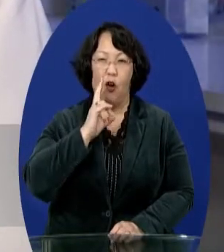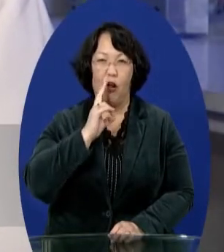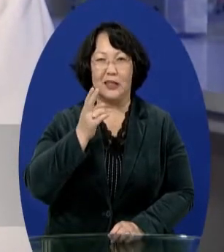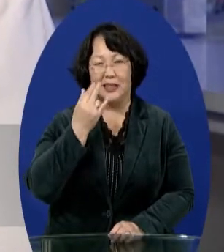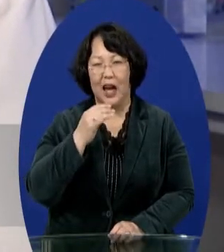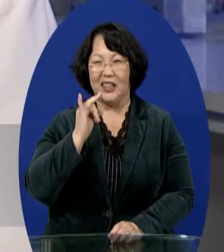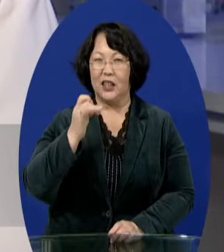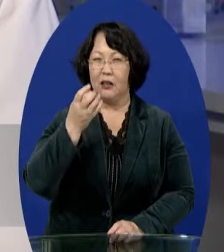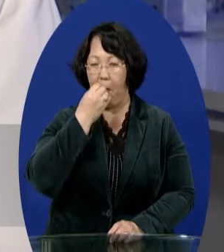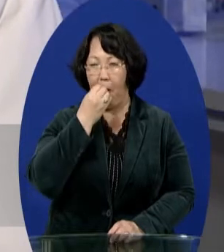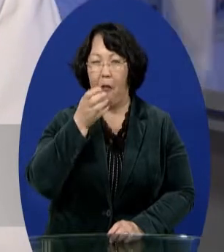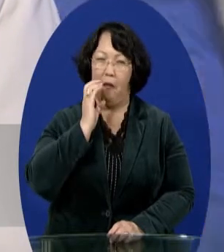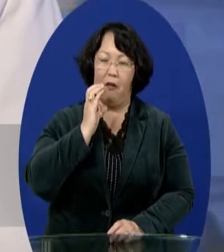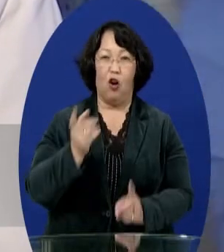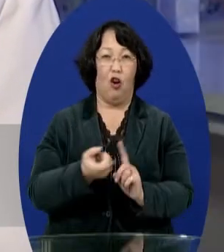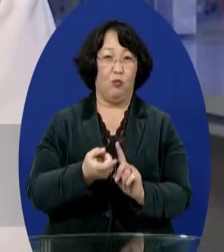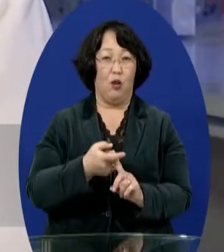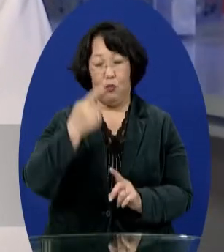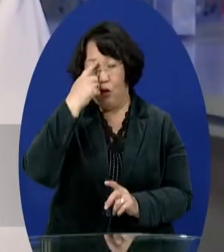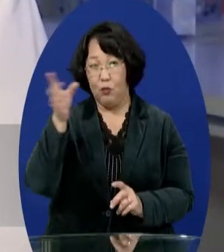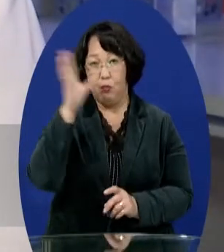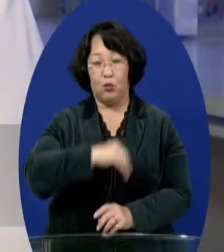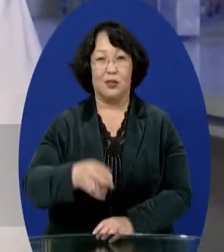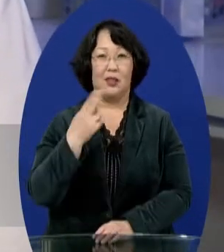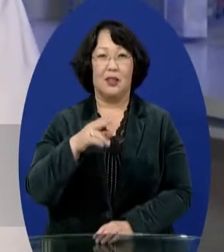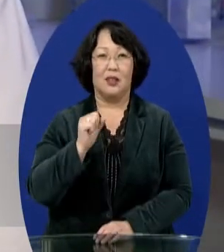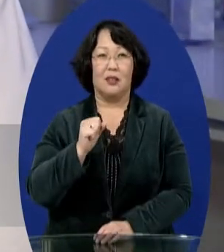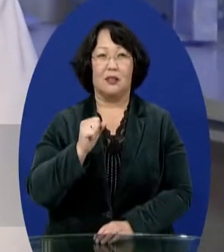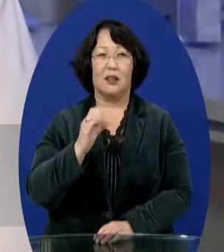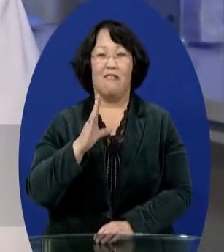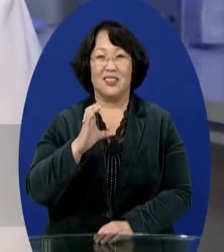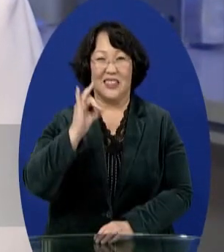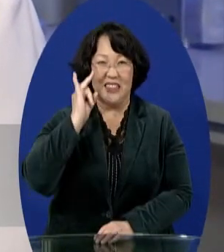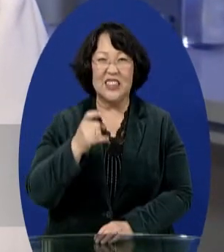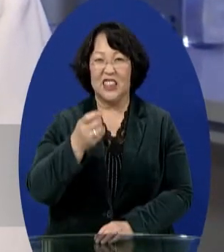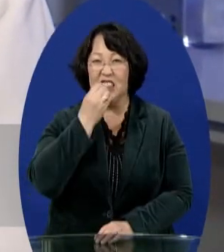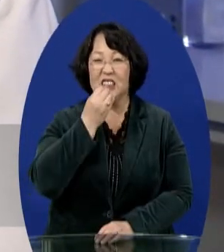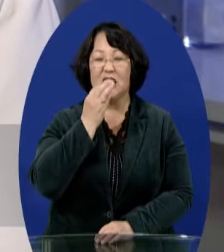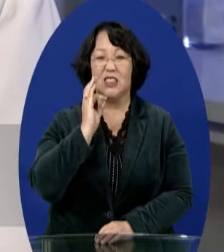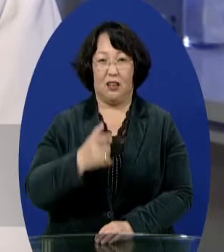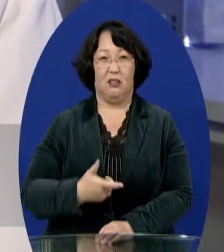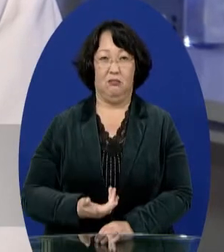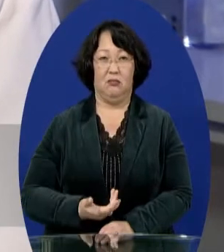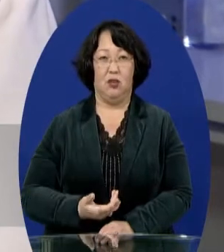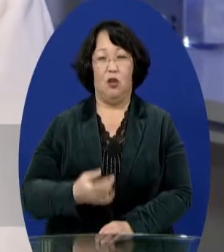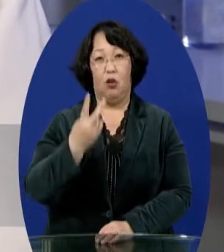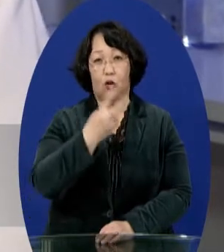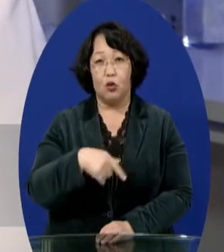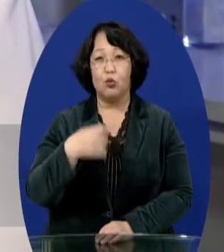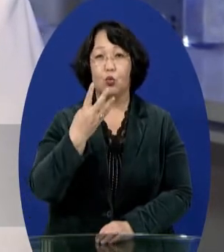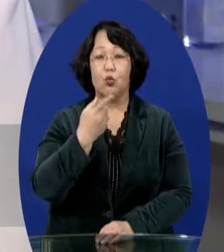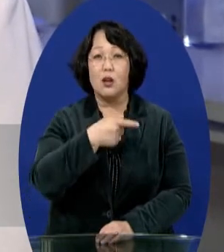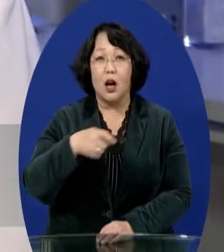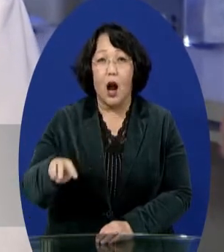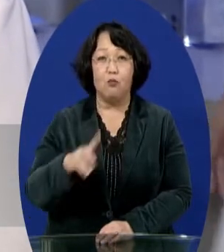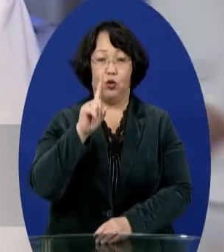монголчууд давсыг их хэрэглэдэг. За ер нь одоо давсыг сүүлийн үед одоо 2-4 грамыг л ер нь бол өдөрт